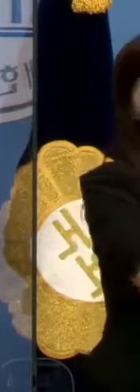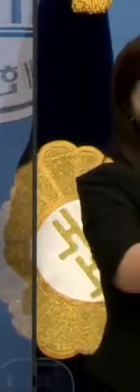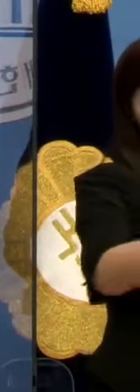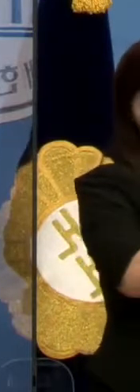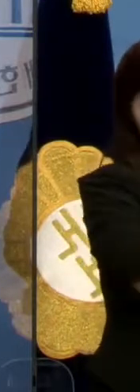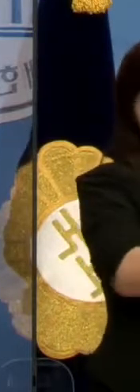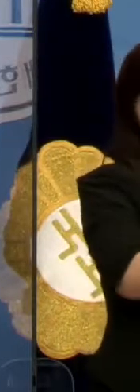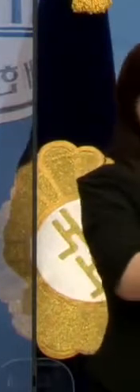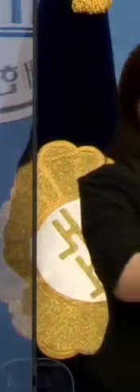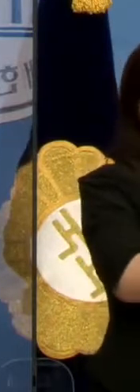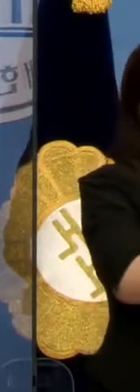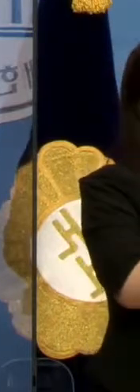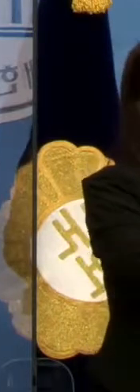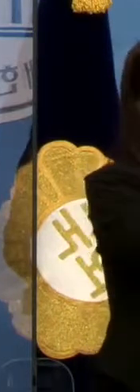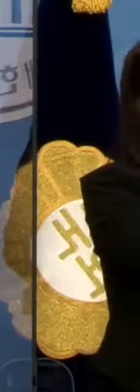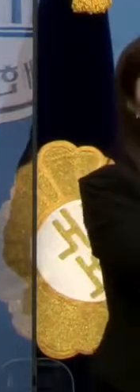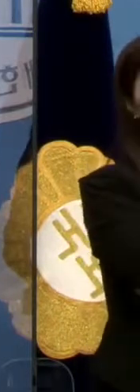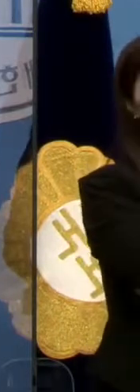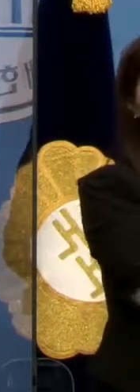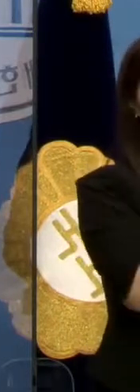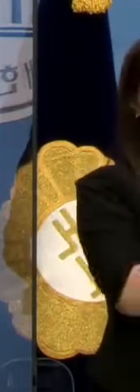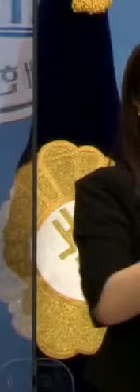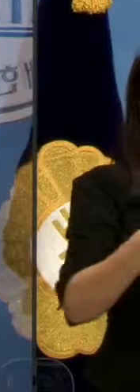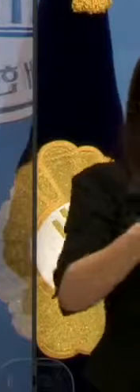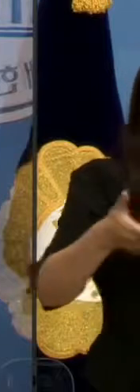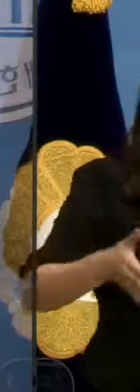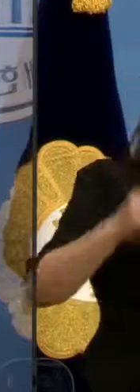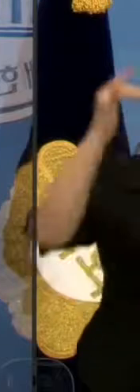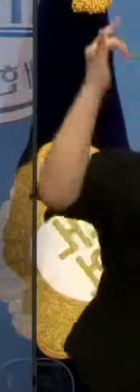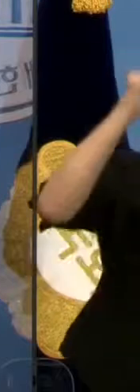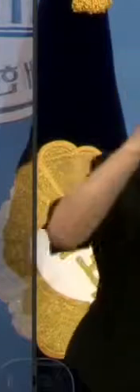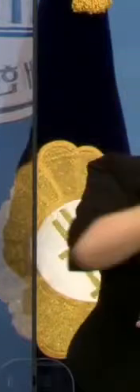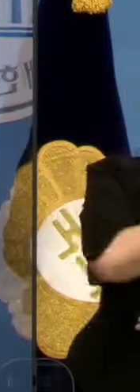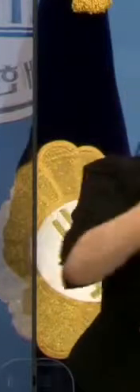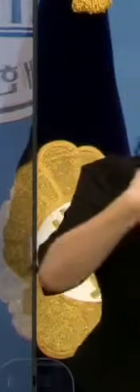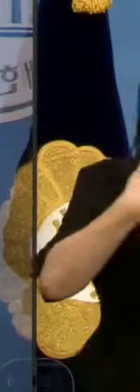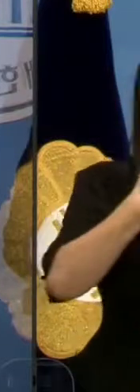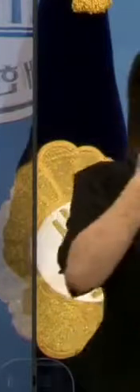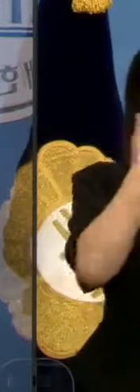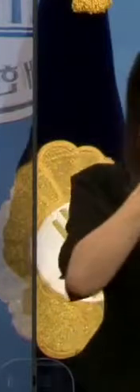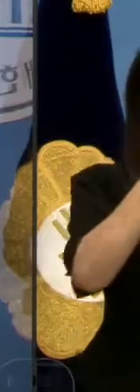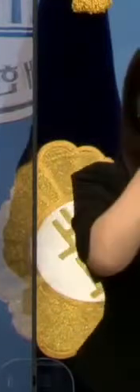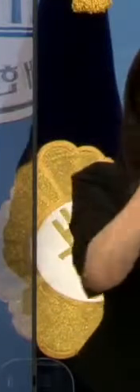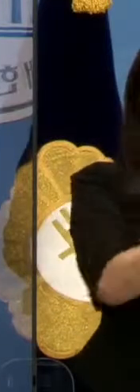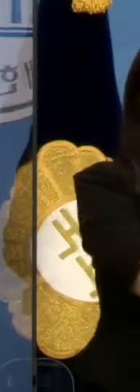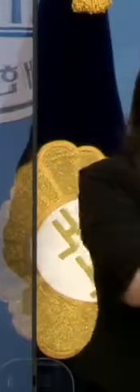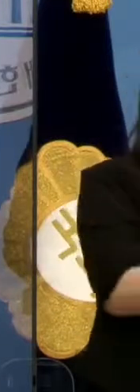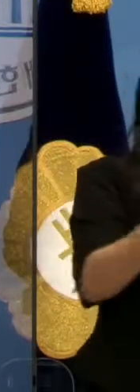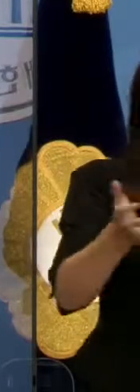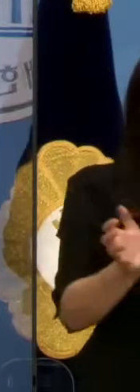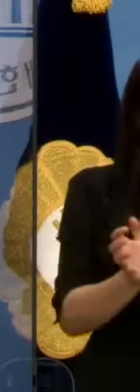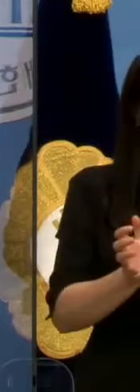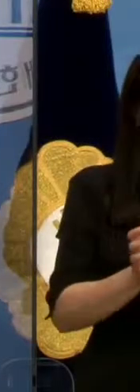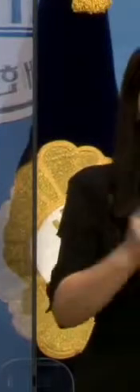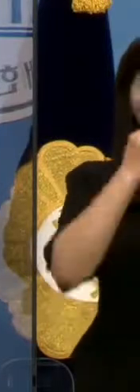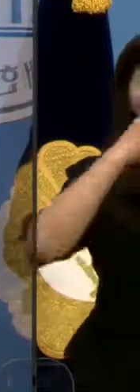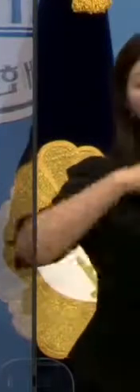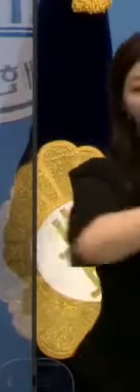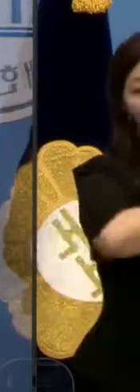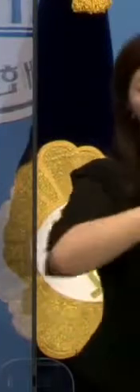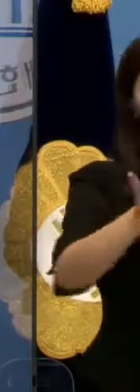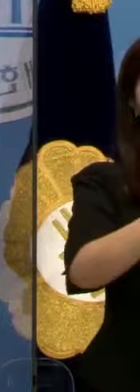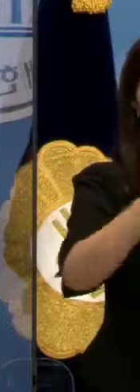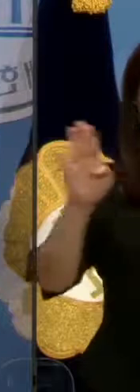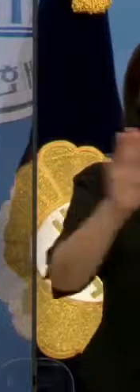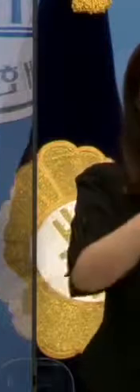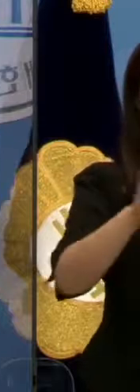침실과 거실은 적절한 일조량을 확보하도록 하고 모든 방에 적절한 환기와 채광시설을